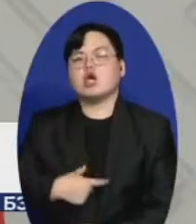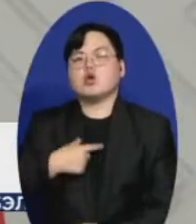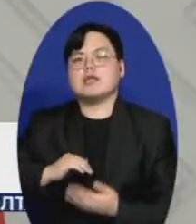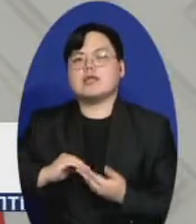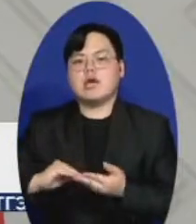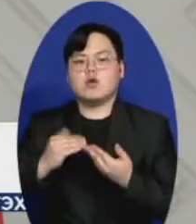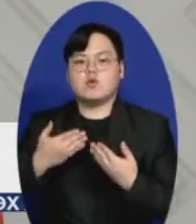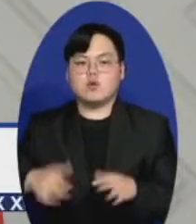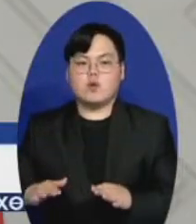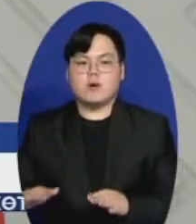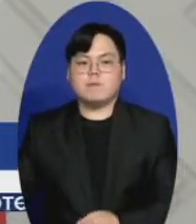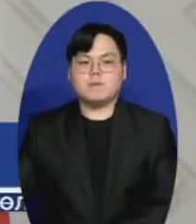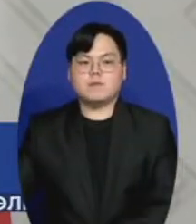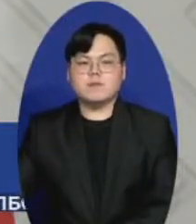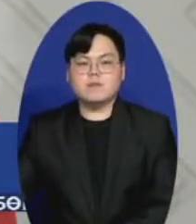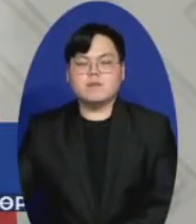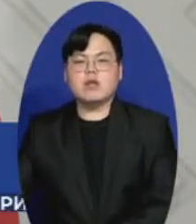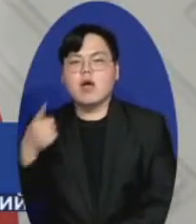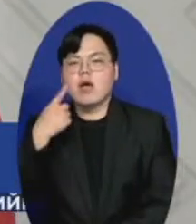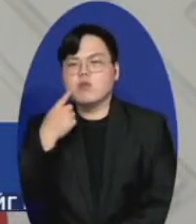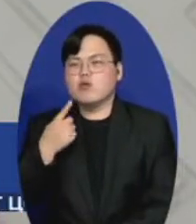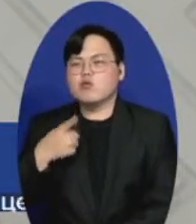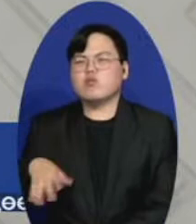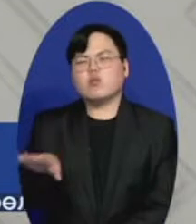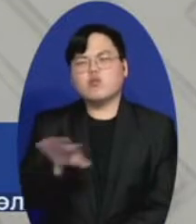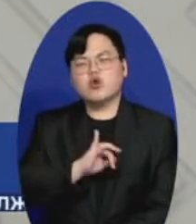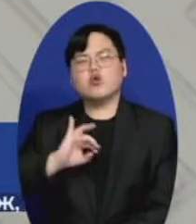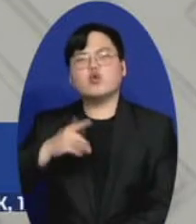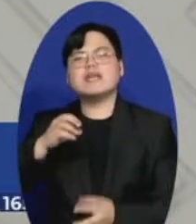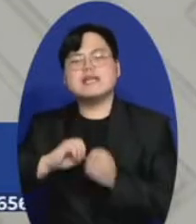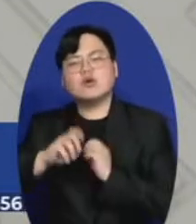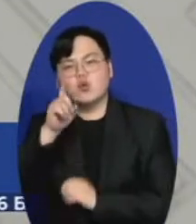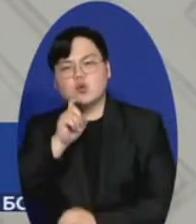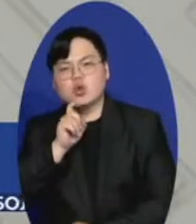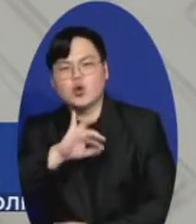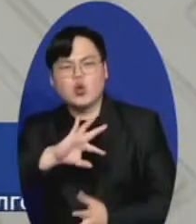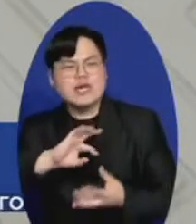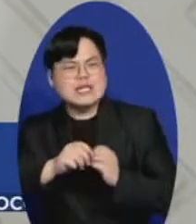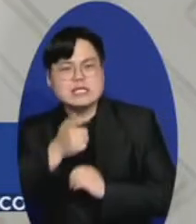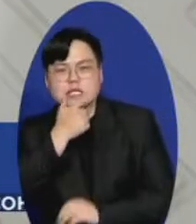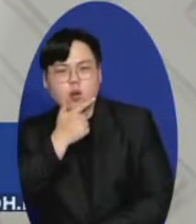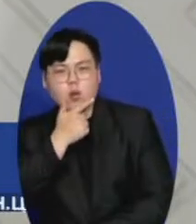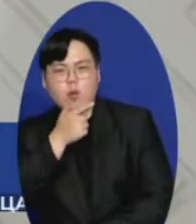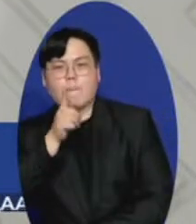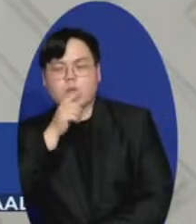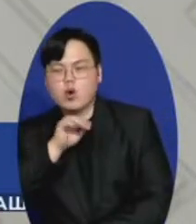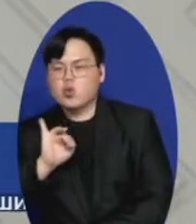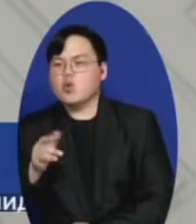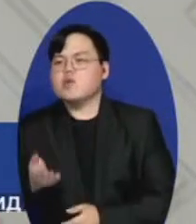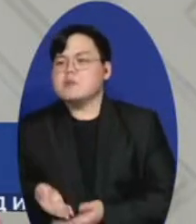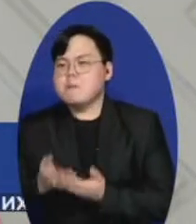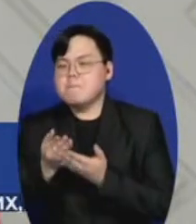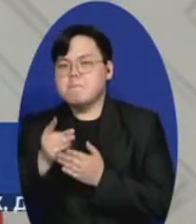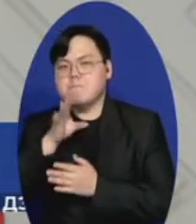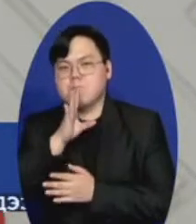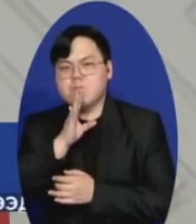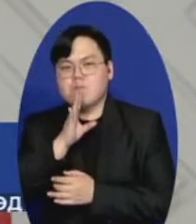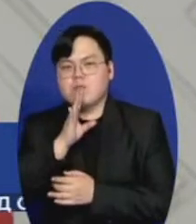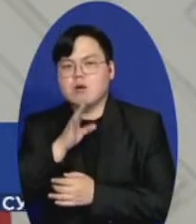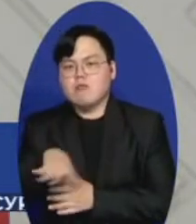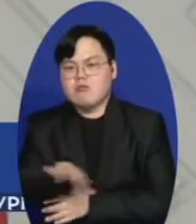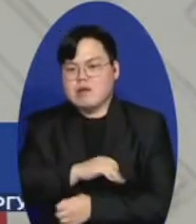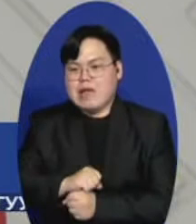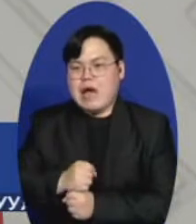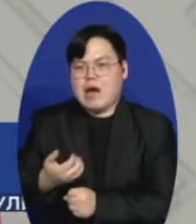танилцууллаа. Эмэгтэйчүүд юу хийх хүсэлтэй байгаа юм? Юуг хийж чадахгүй байгаа юм? Эмэгтэйчүүдийг юугаар дэмжих вэ гэдэг тэр ажлыг